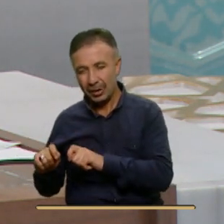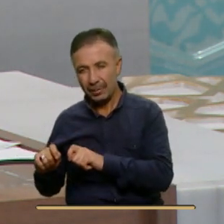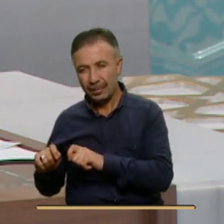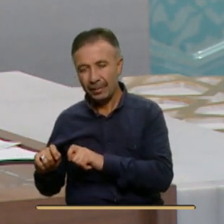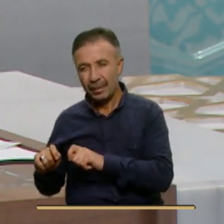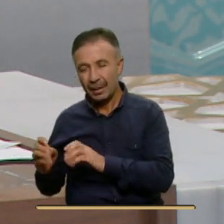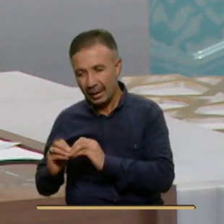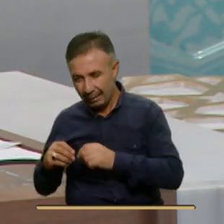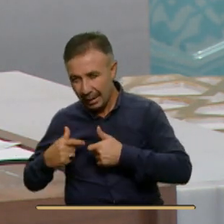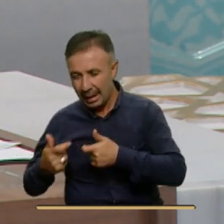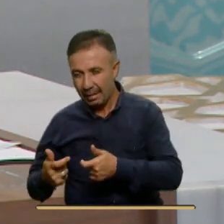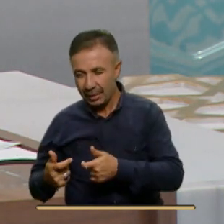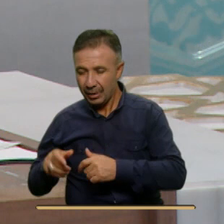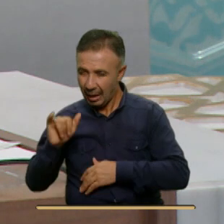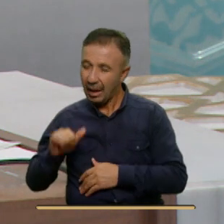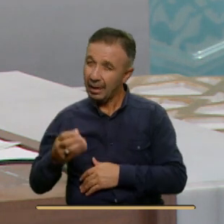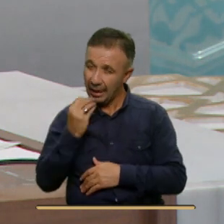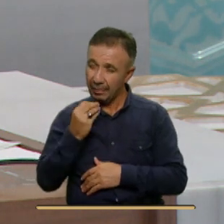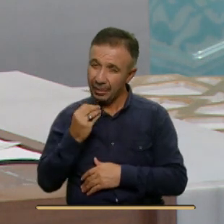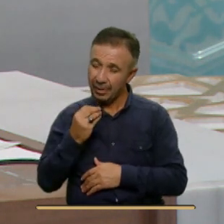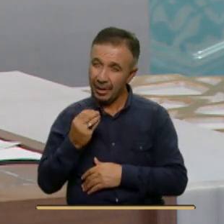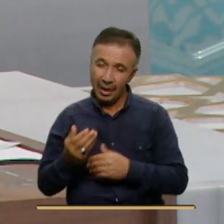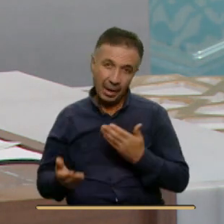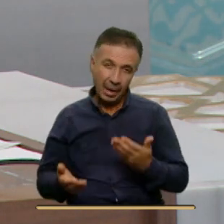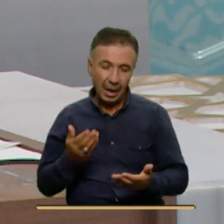girmiş. Mahşer günü ödeşme yeri.